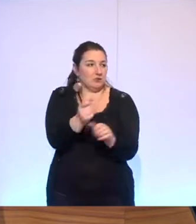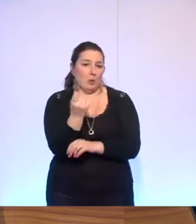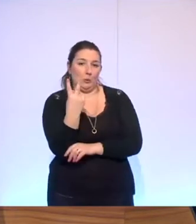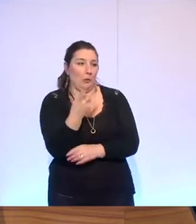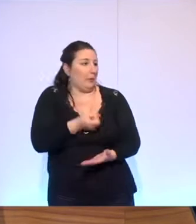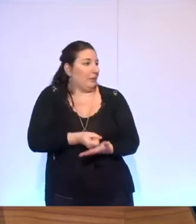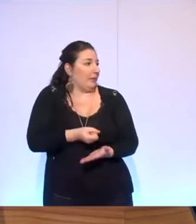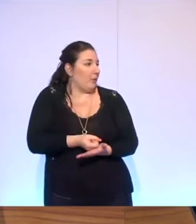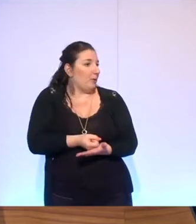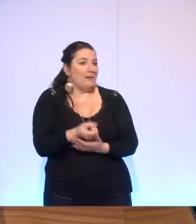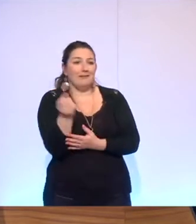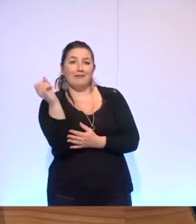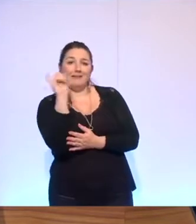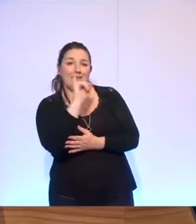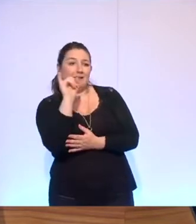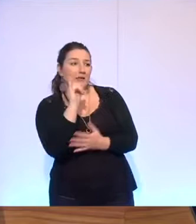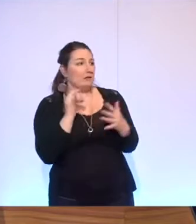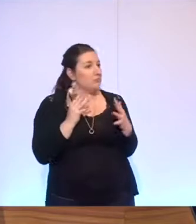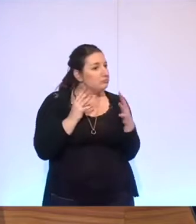demande qui est-ce